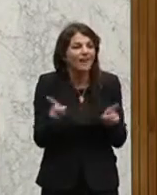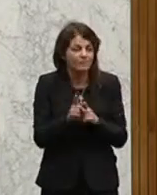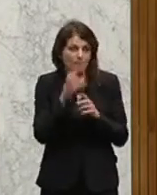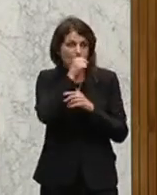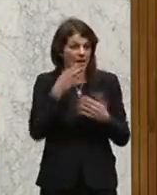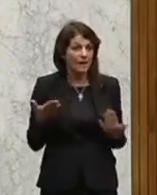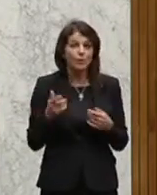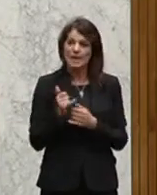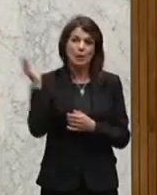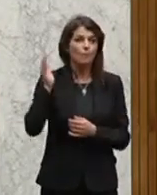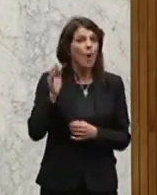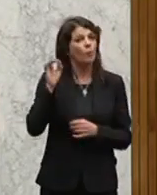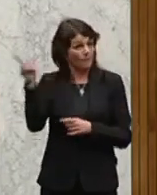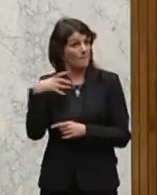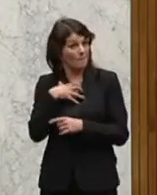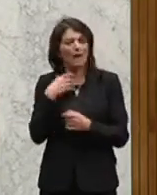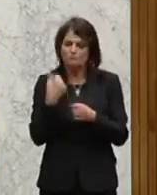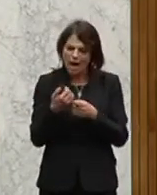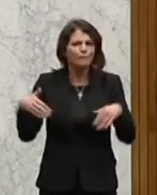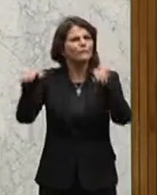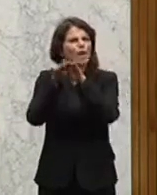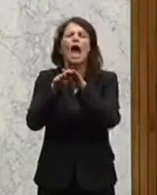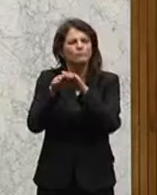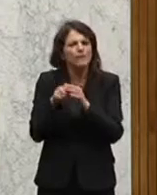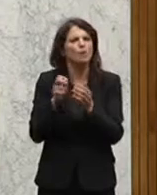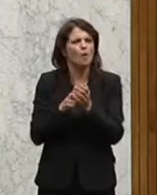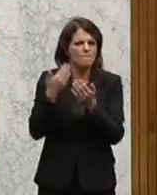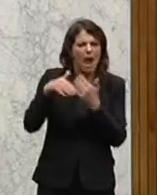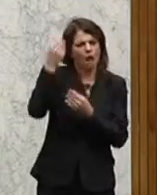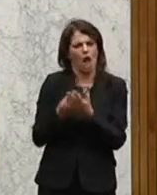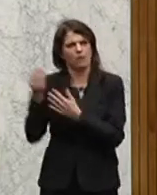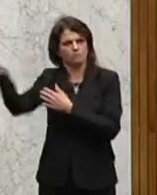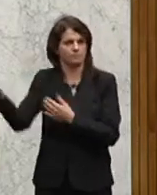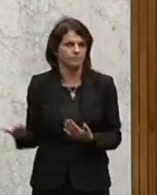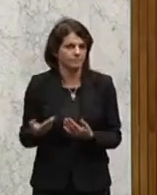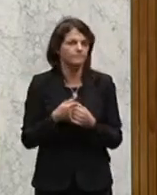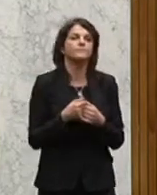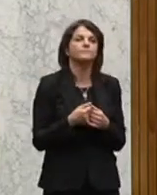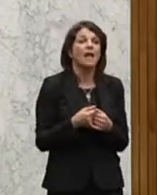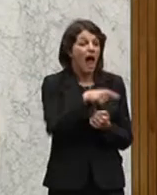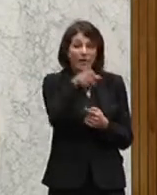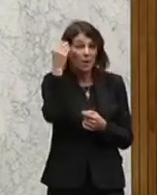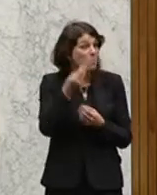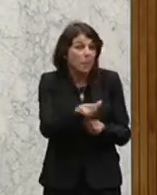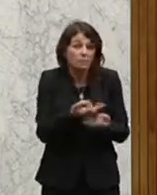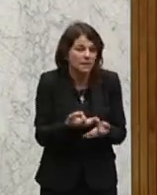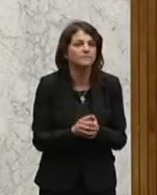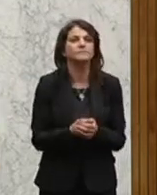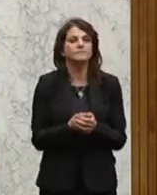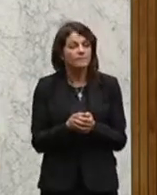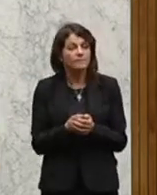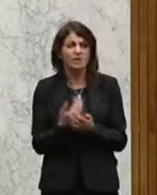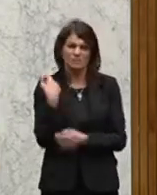Belohnung dafür gibt es jetzt einen Vergleich. Und sie bekommen höchstwahrscheinlich mehr, als alle anderen Gläubiger bekommen. Und da frage ich